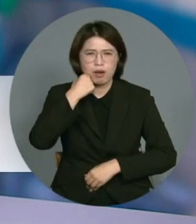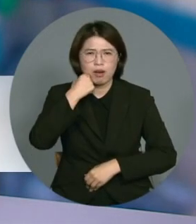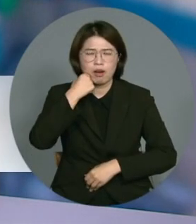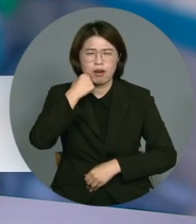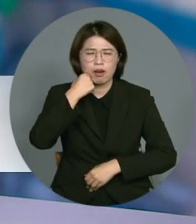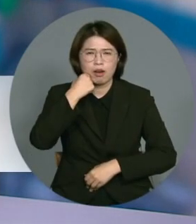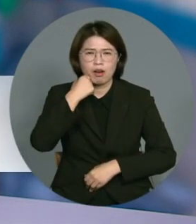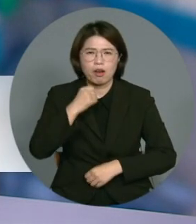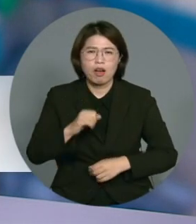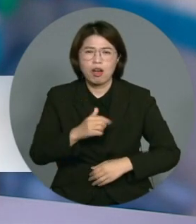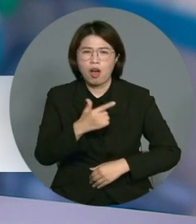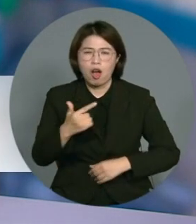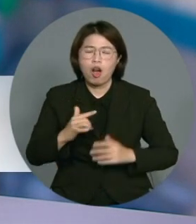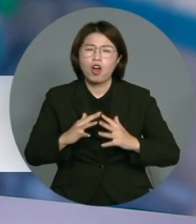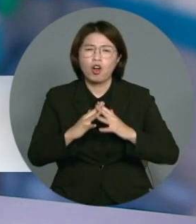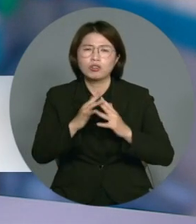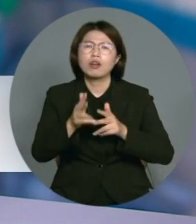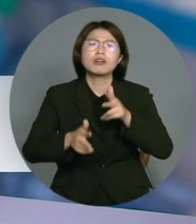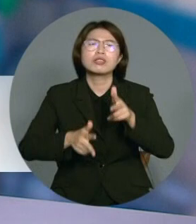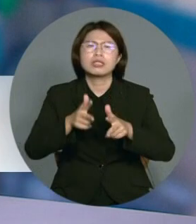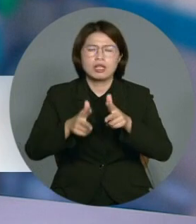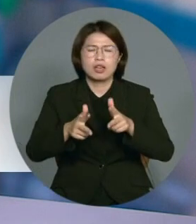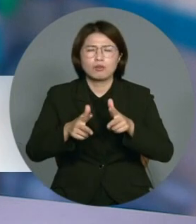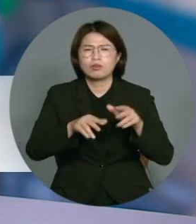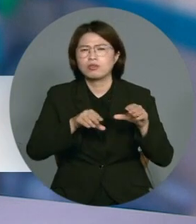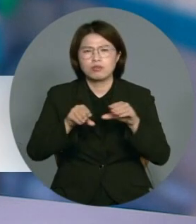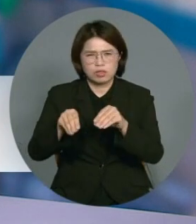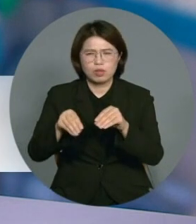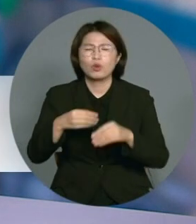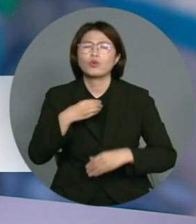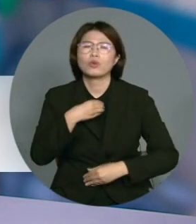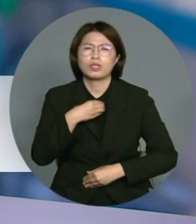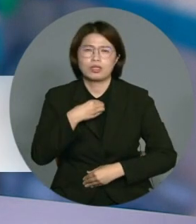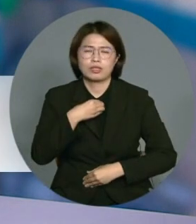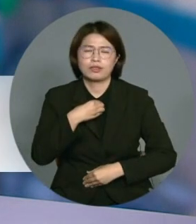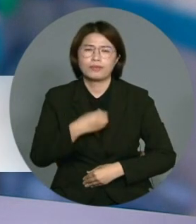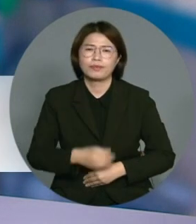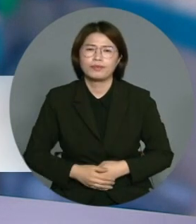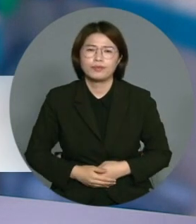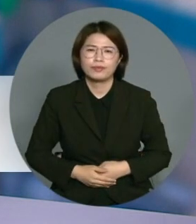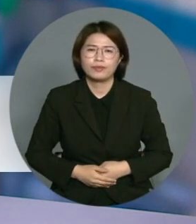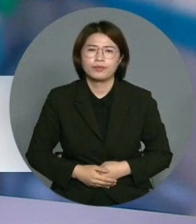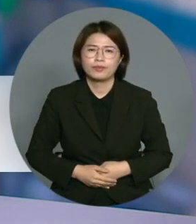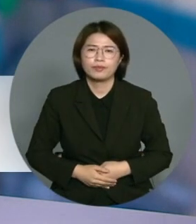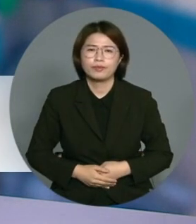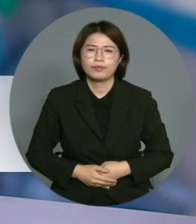상당수 대형 건설 사업이 중도 좌초 위기를 맞고 있습니다. 이어서 김철우 기자입니다.